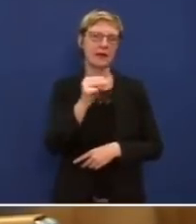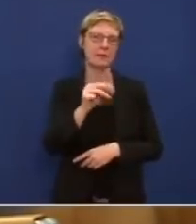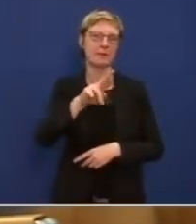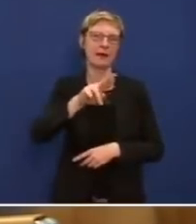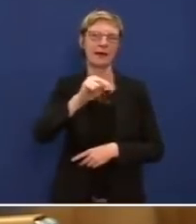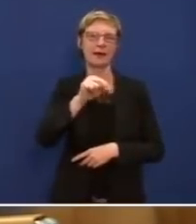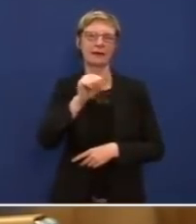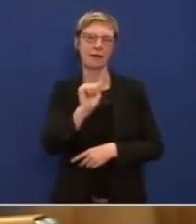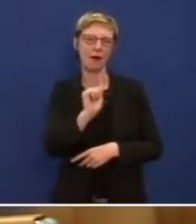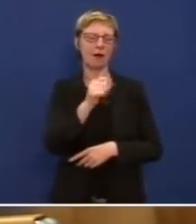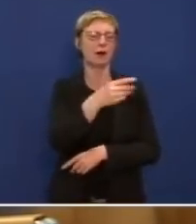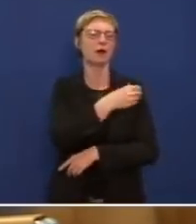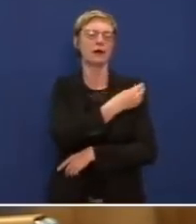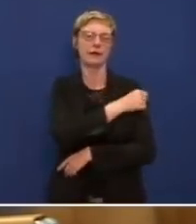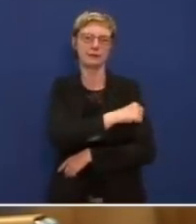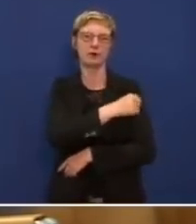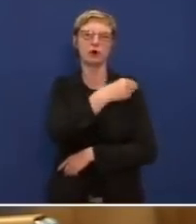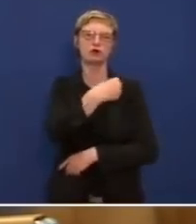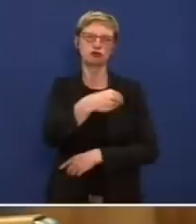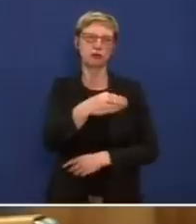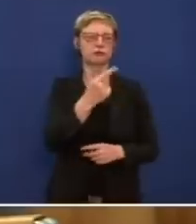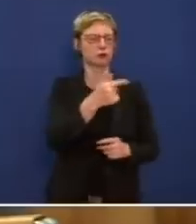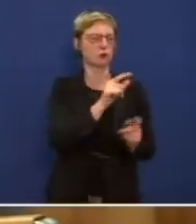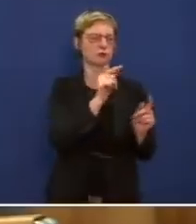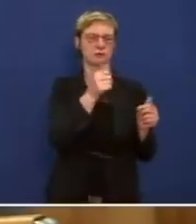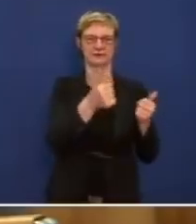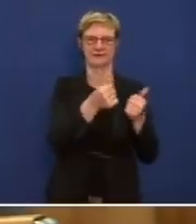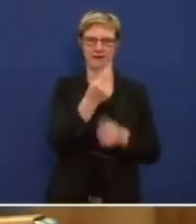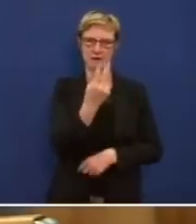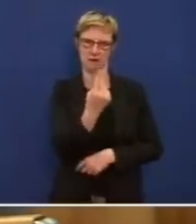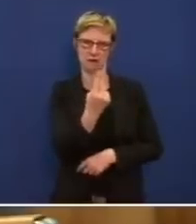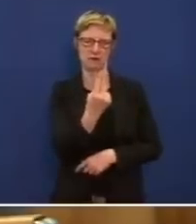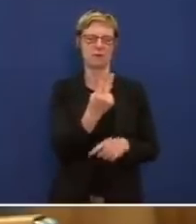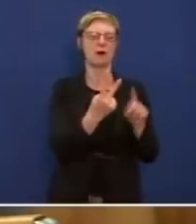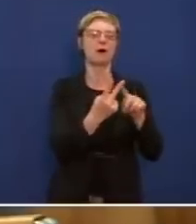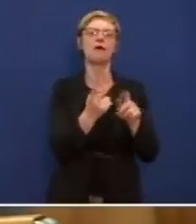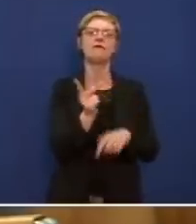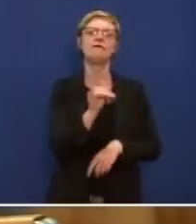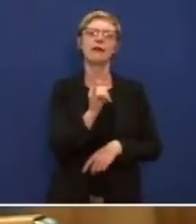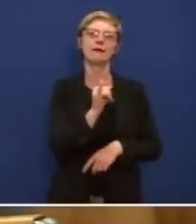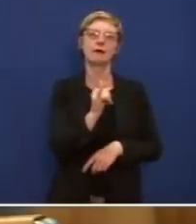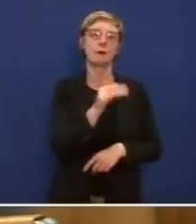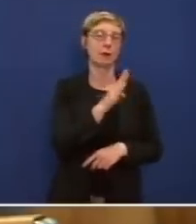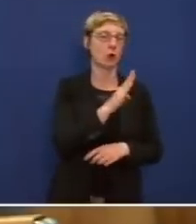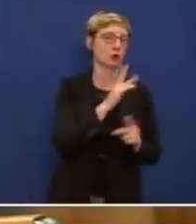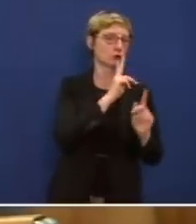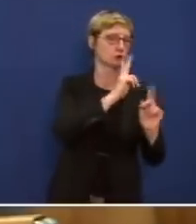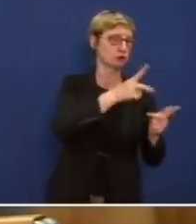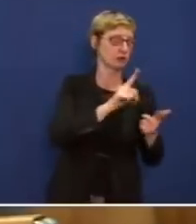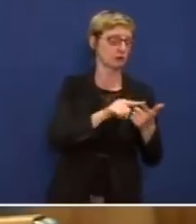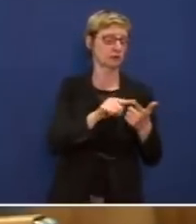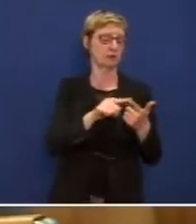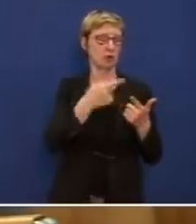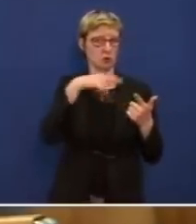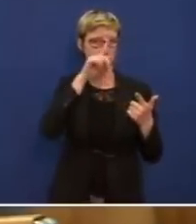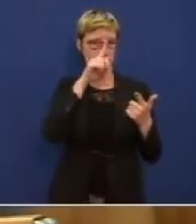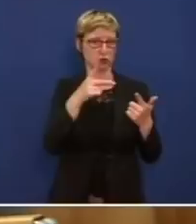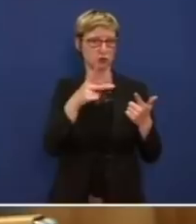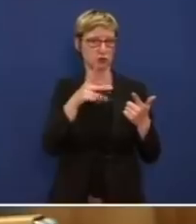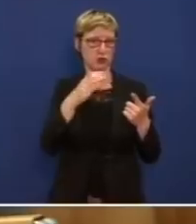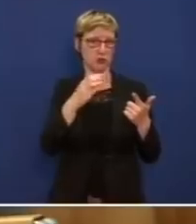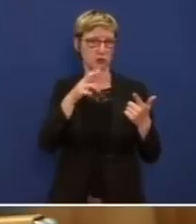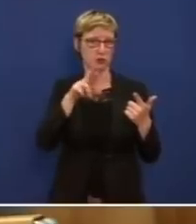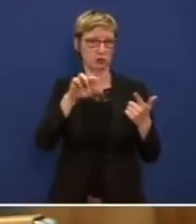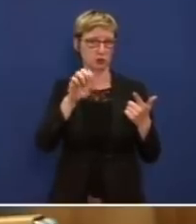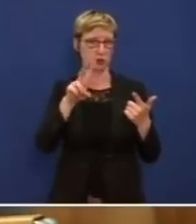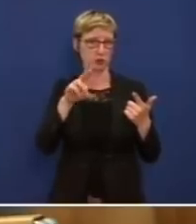zwei mRNA-Impfstoffe, welche das eigentlich sein sollen. Also BioNTech ist schon bestellt. Sollte das zweite dann der deutsche Hersteller CureVac sein oder